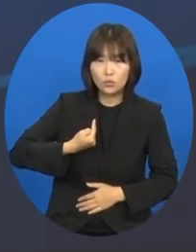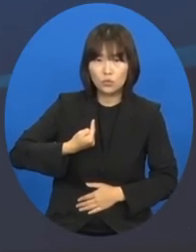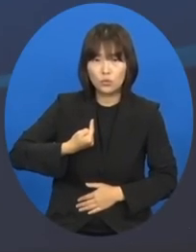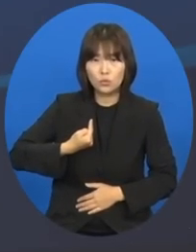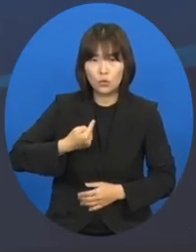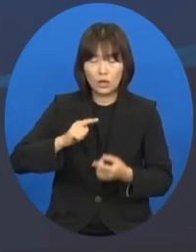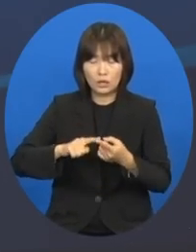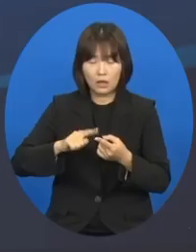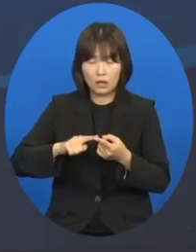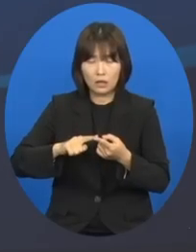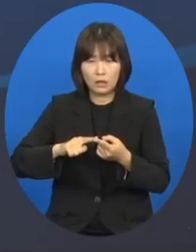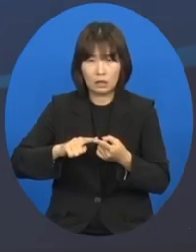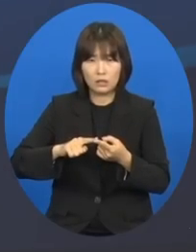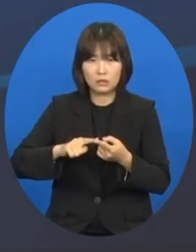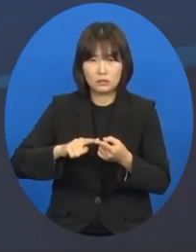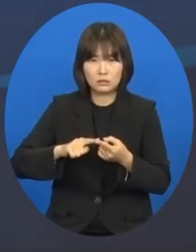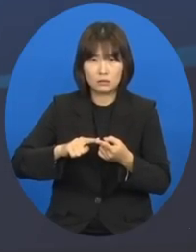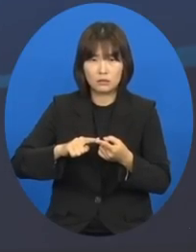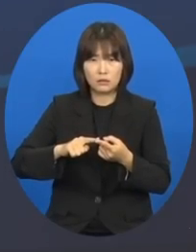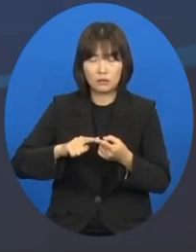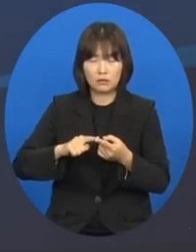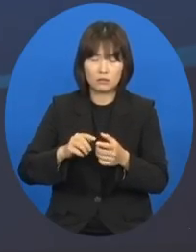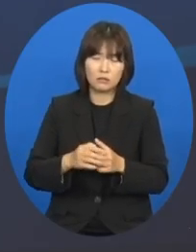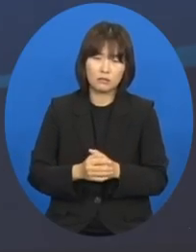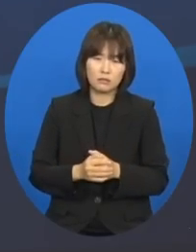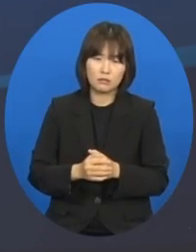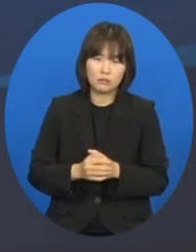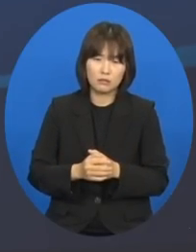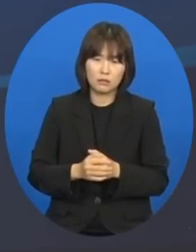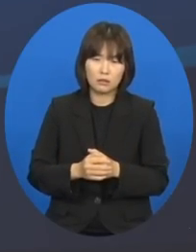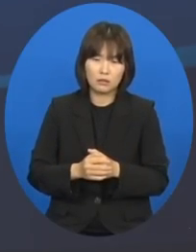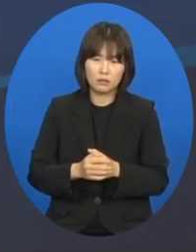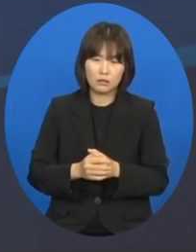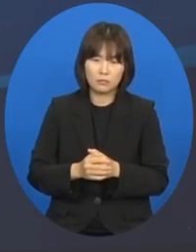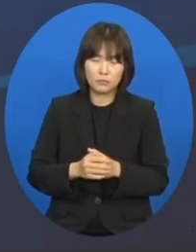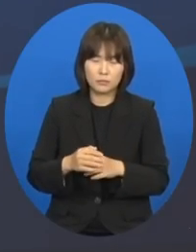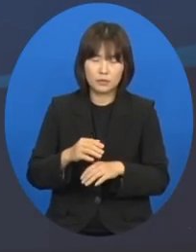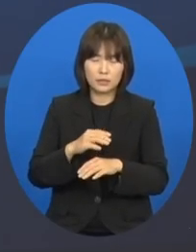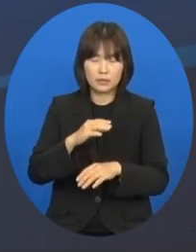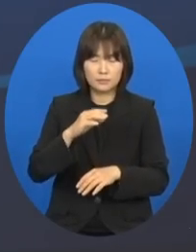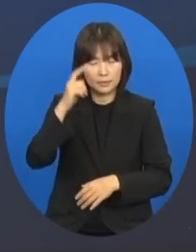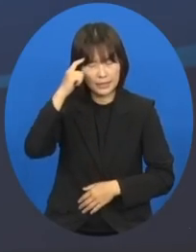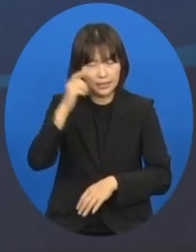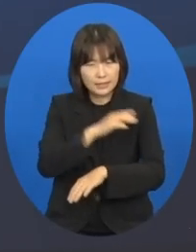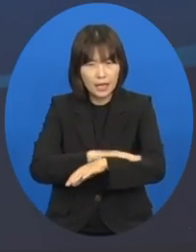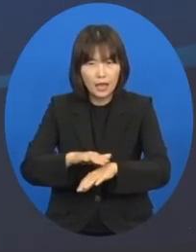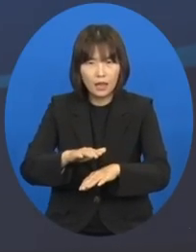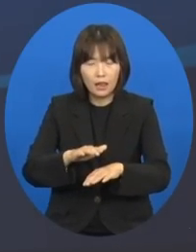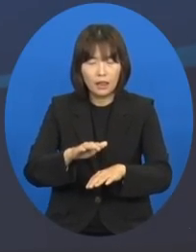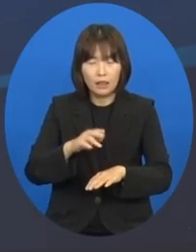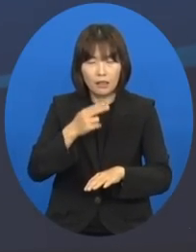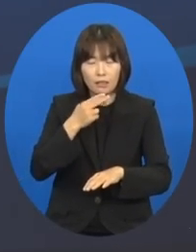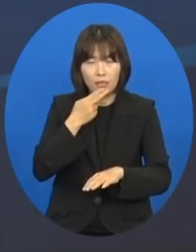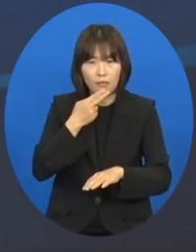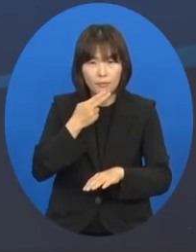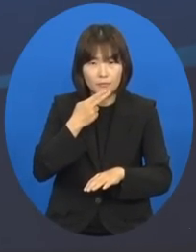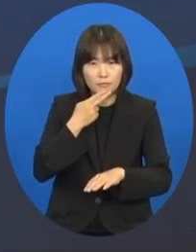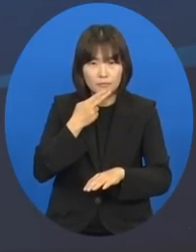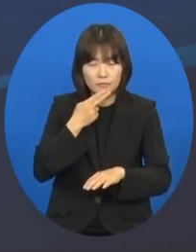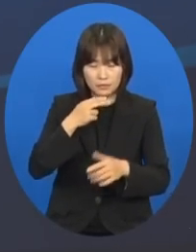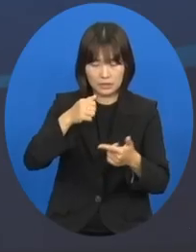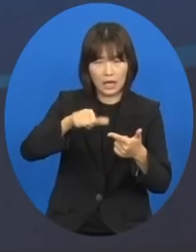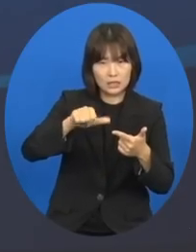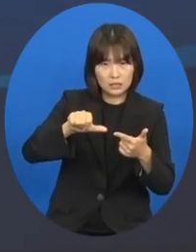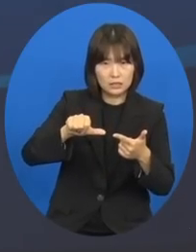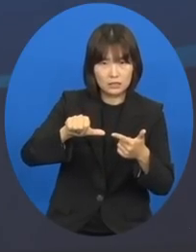인생이 어디 가서 뭘 할 수 있겠어요 허락만 당하다가 돈을 다 잃어버리게 됩니다 근데이 불행은 시리즈로